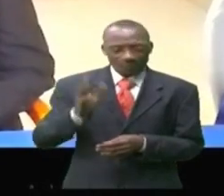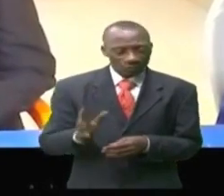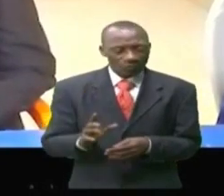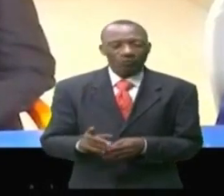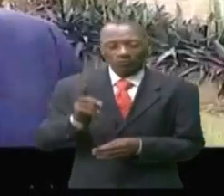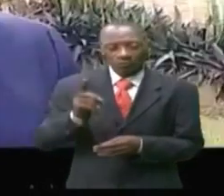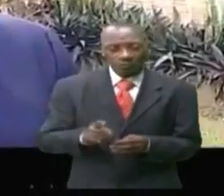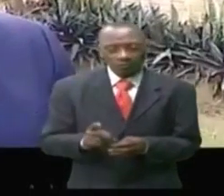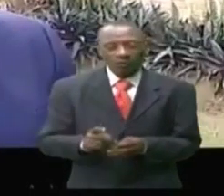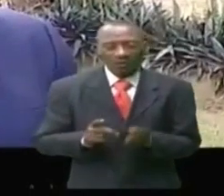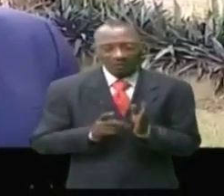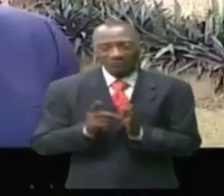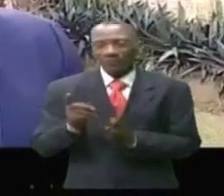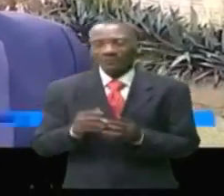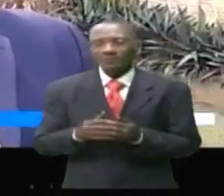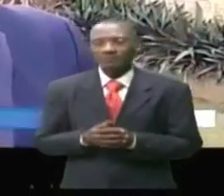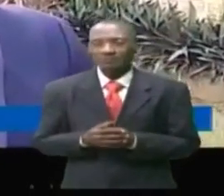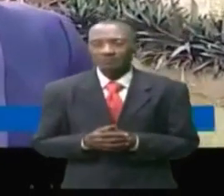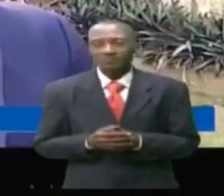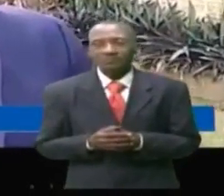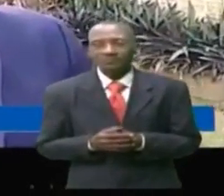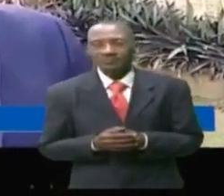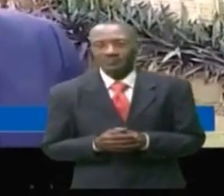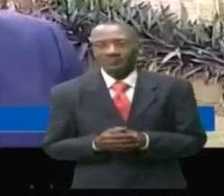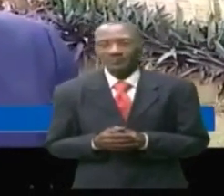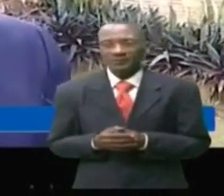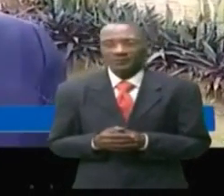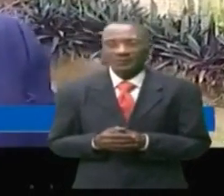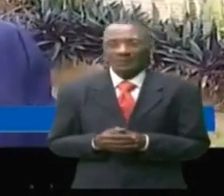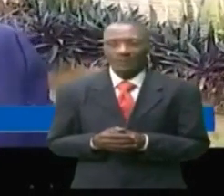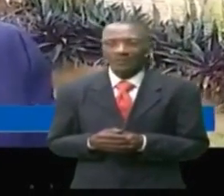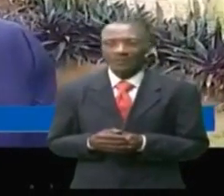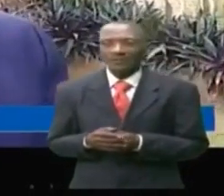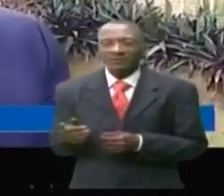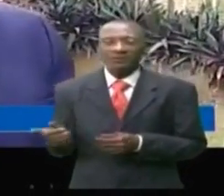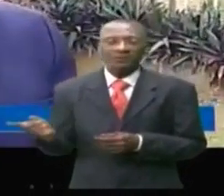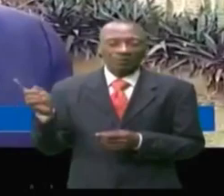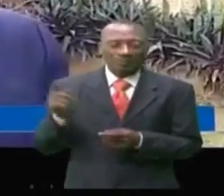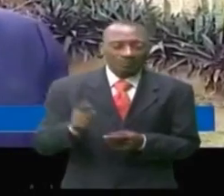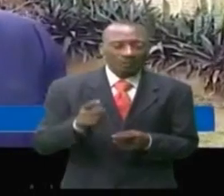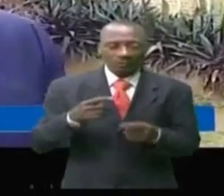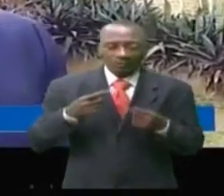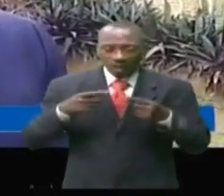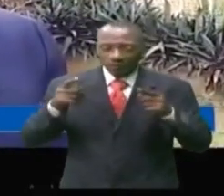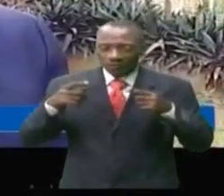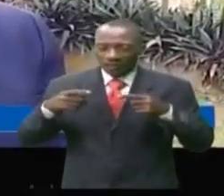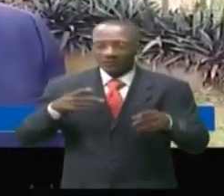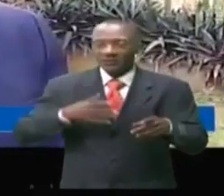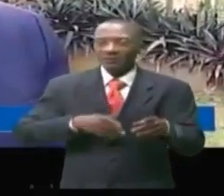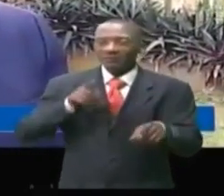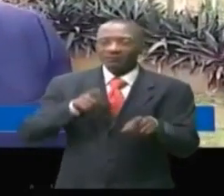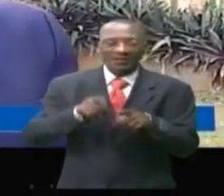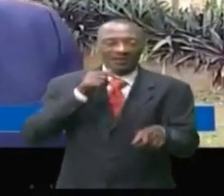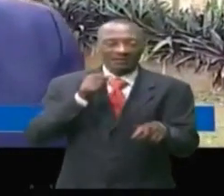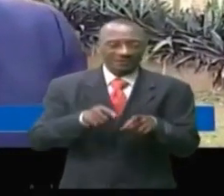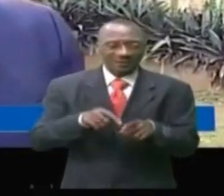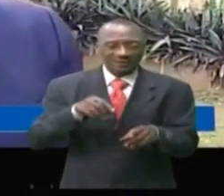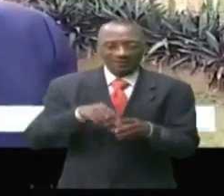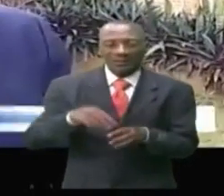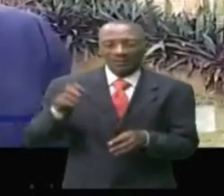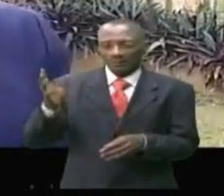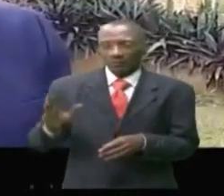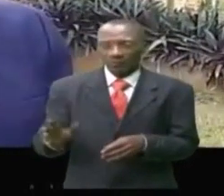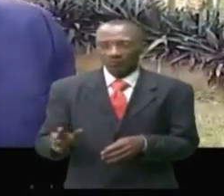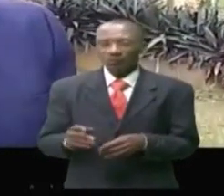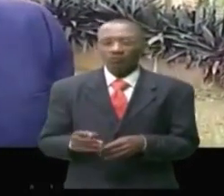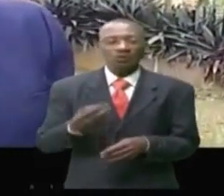L'objectif d'informer davantage les parties prenantes sur les PROADER, parce qu'on avait remarqué que beaucoup nous